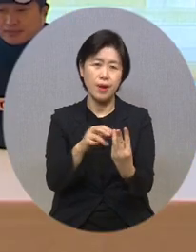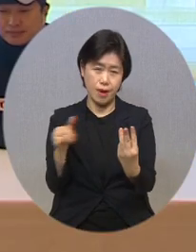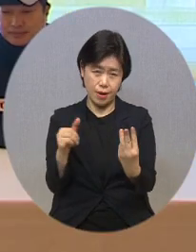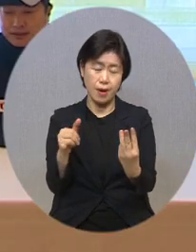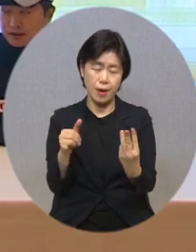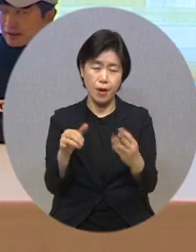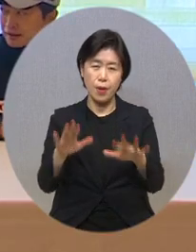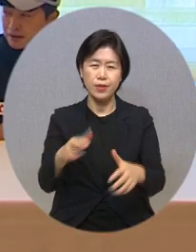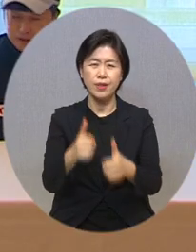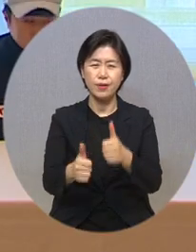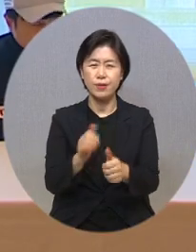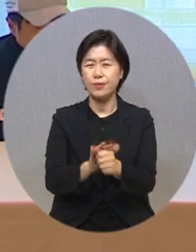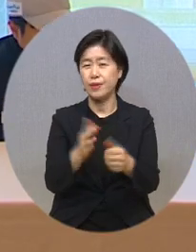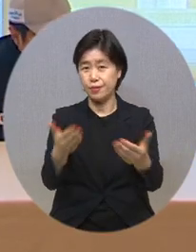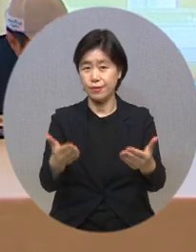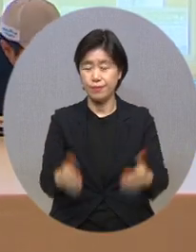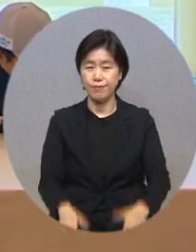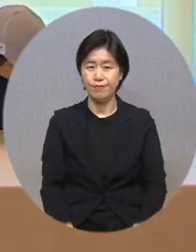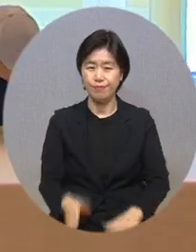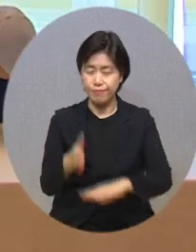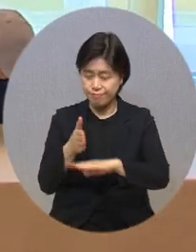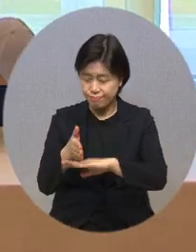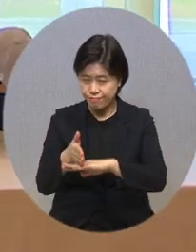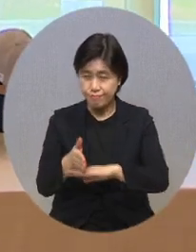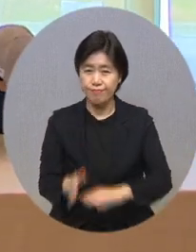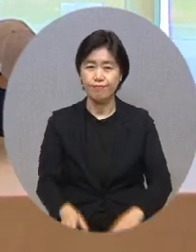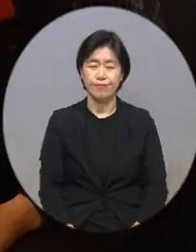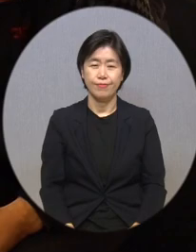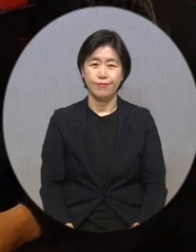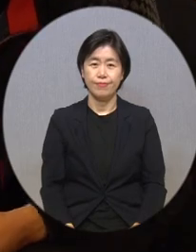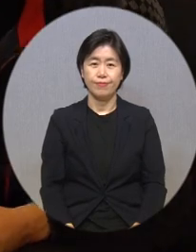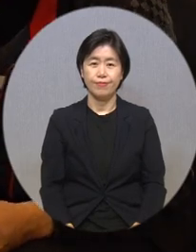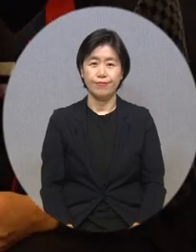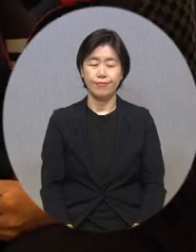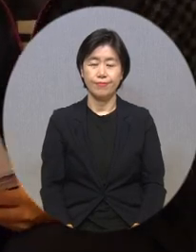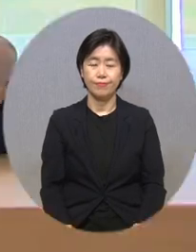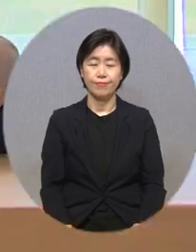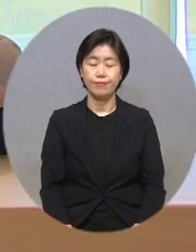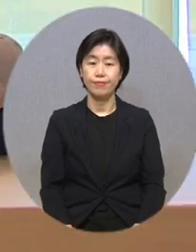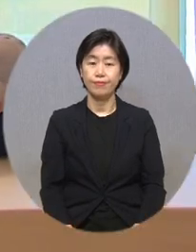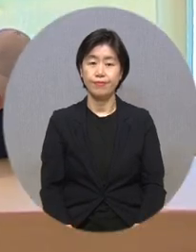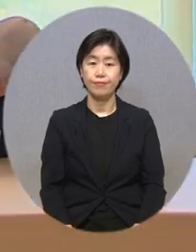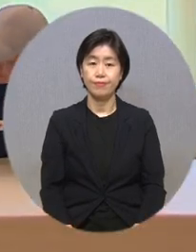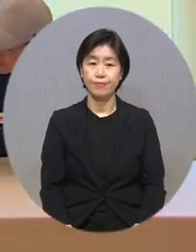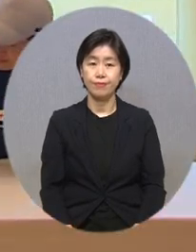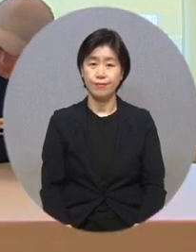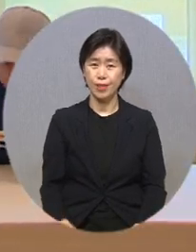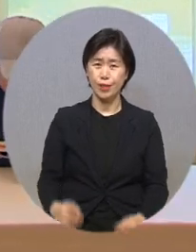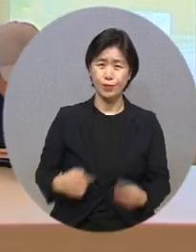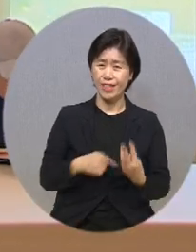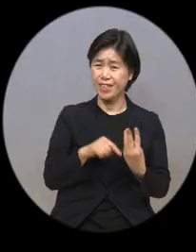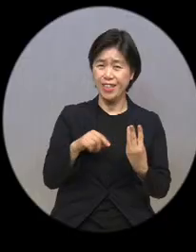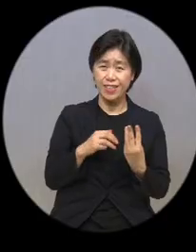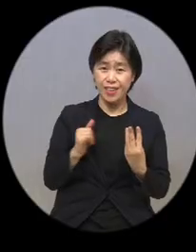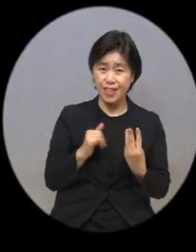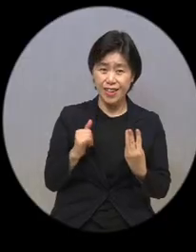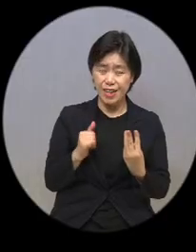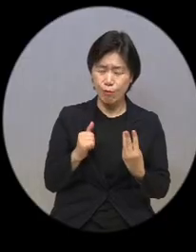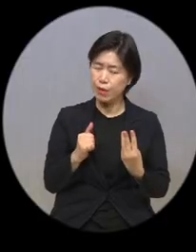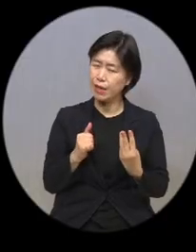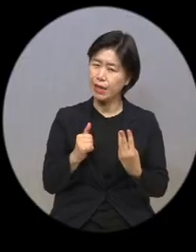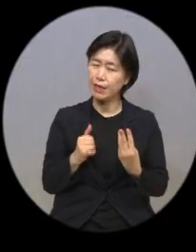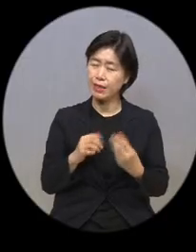거예요. 감사합니다. 고맙습니다. 네. 저희가 그 정도 실력이 아닌데 이렇게